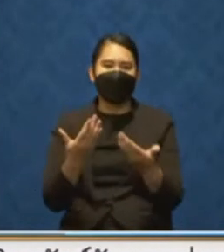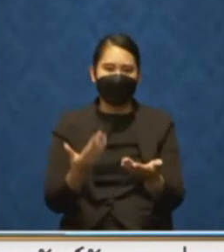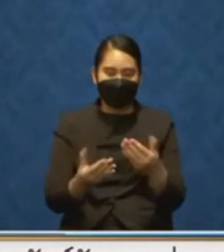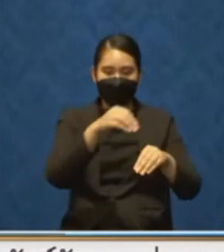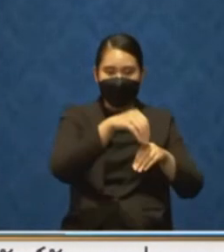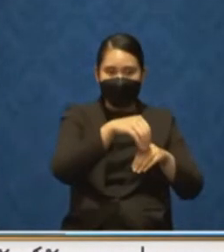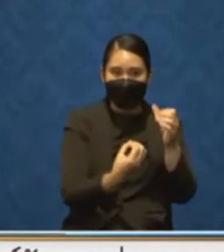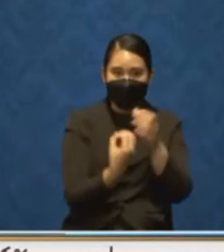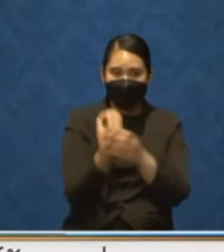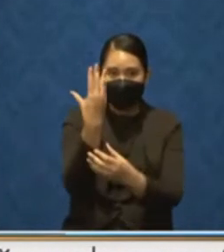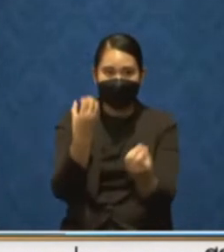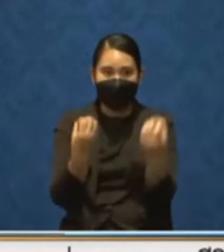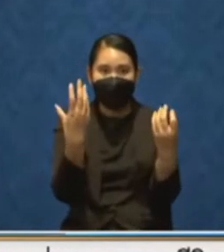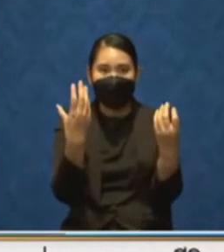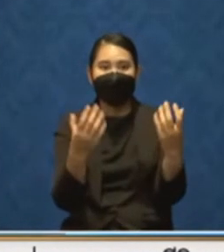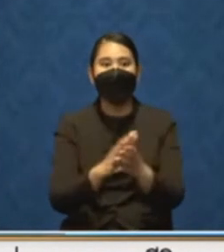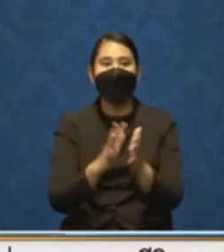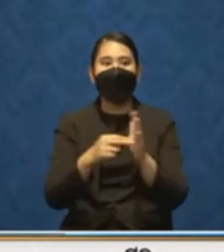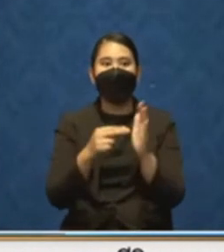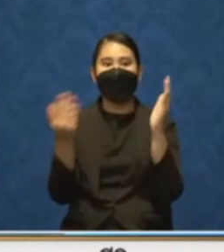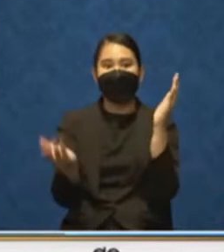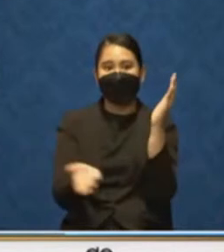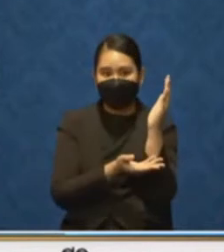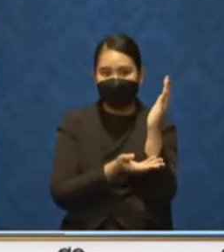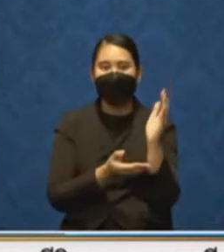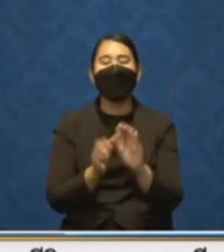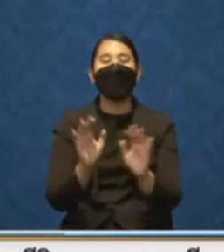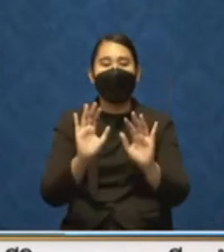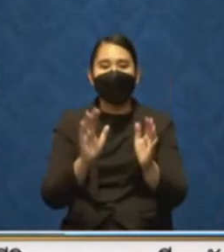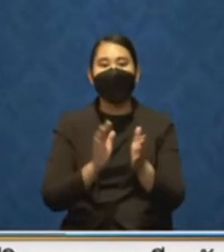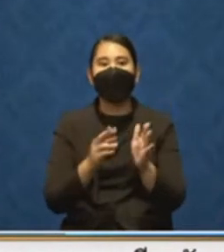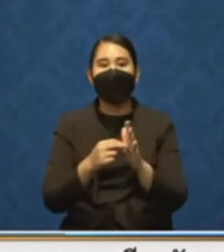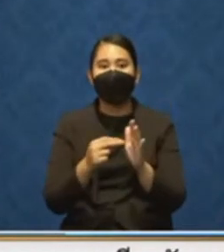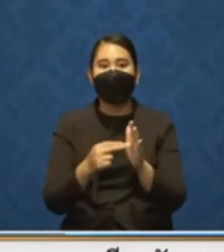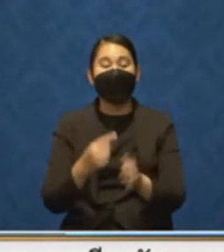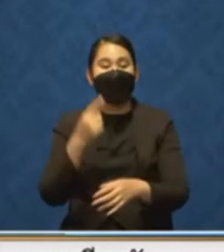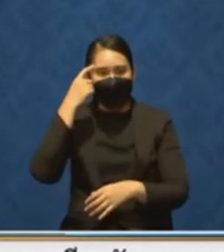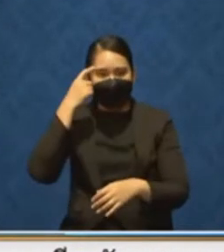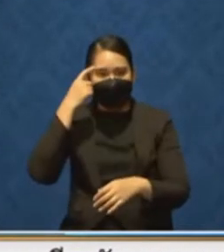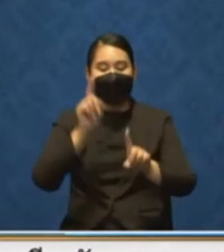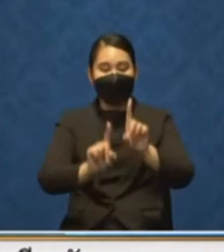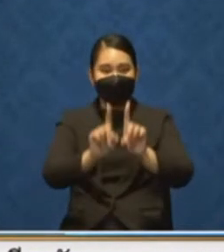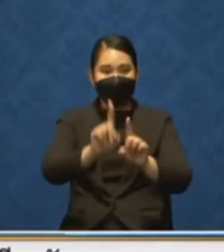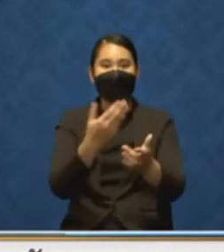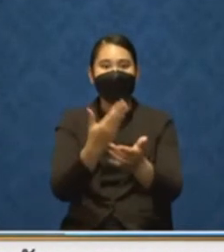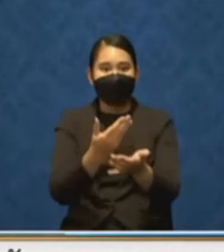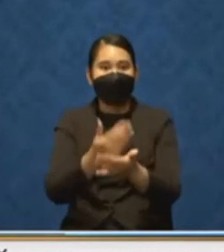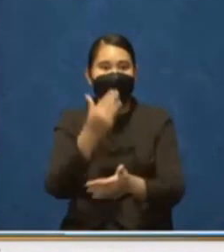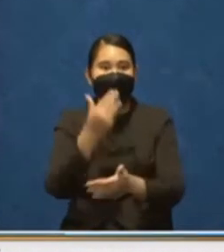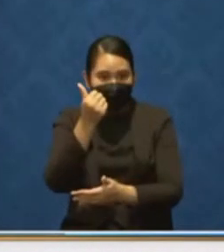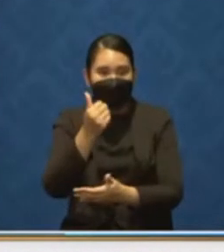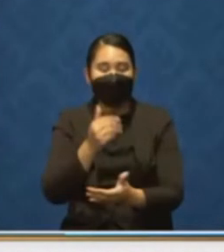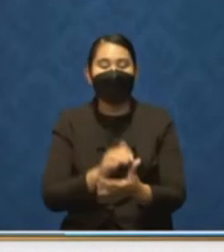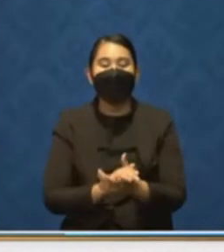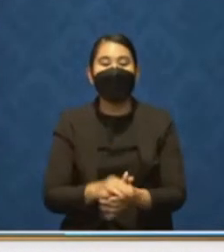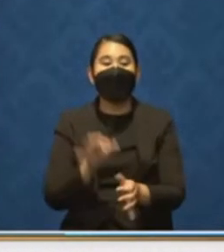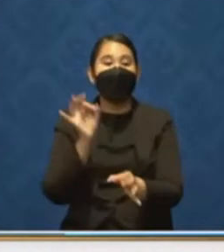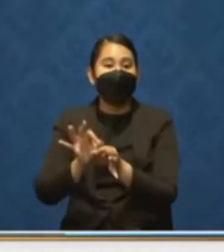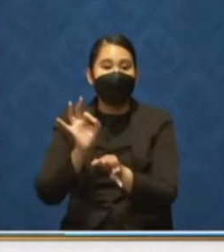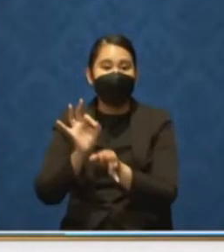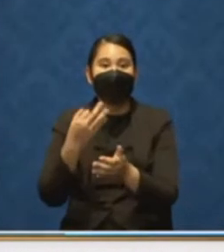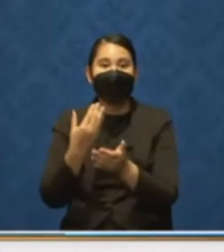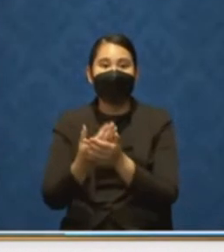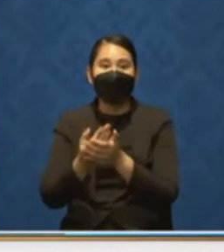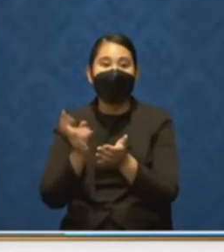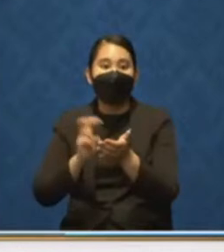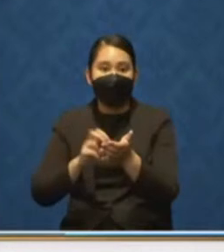ไม่ได้มุ่งหมายว่าต้องตัดได้อย่างเดียวทั้งหมดเนี่ยมันมืดประมูลแล้วค่ามาแล้วมันสามารถอย่างไรค้ำประกันเงินกู้ตกับธนาคารได้ผม